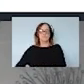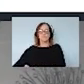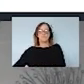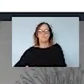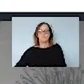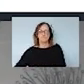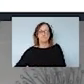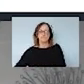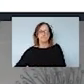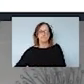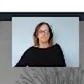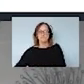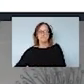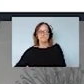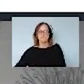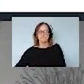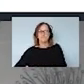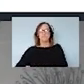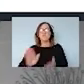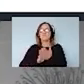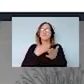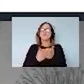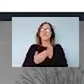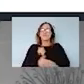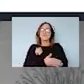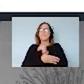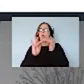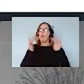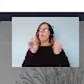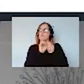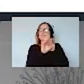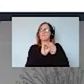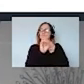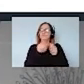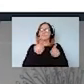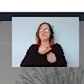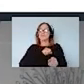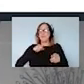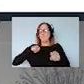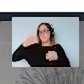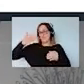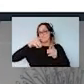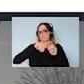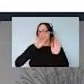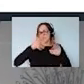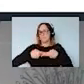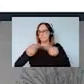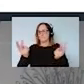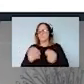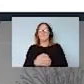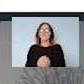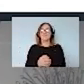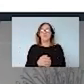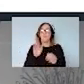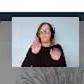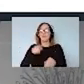Przykładowe zasoby. Ja wrzuciłam tutaj te linki, ponieważ sama prezentacja będzie dostępna, więc będzie